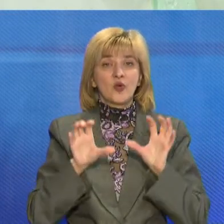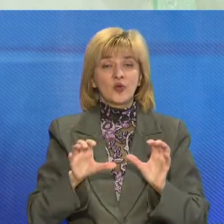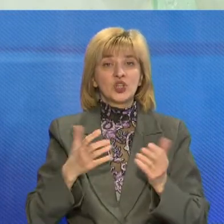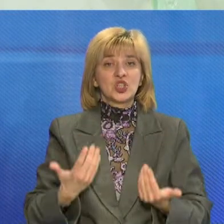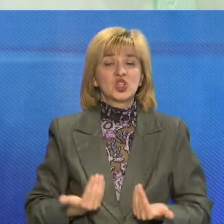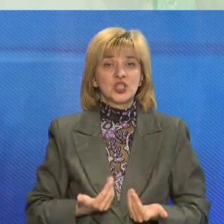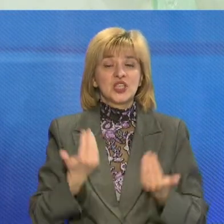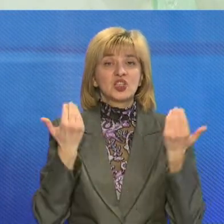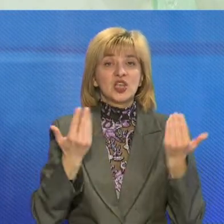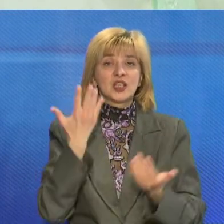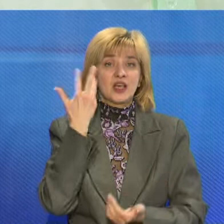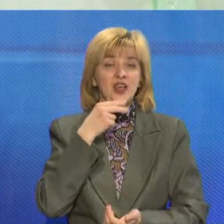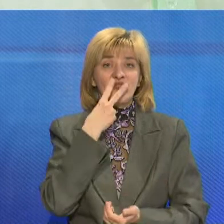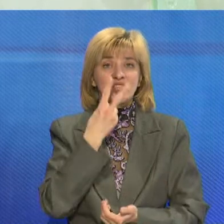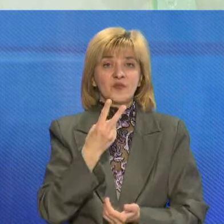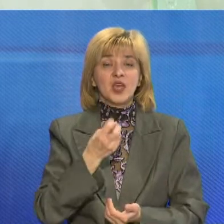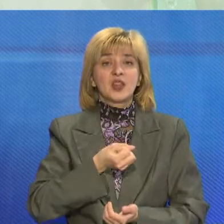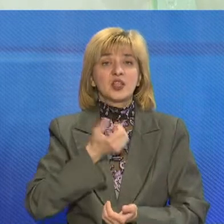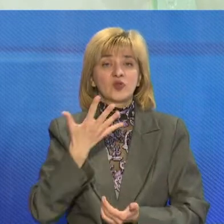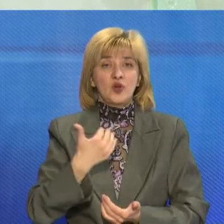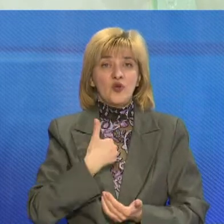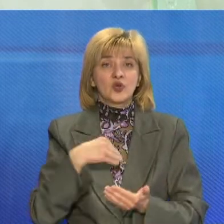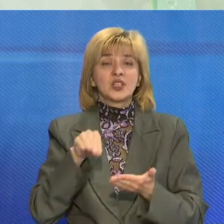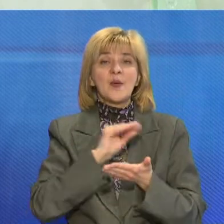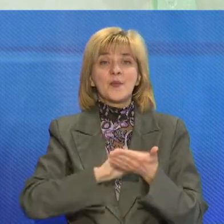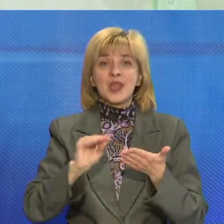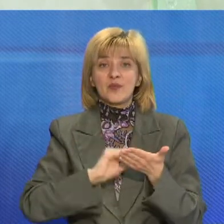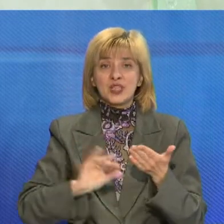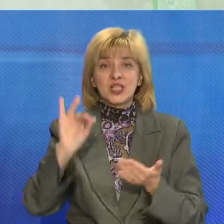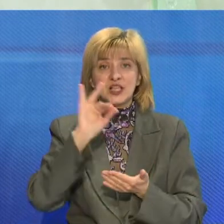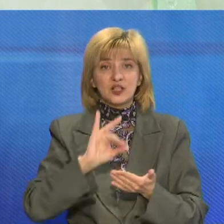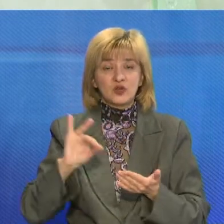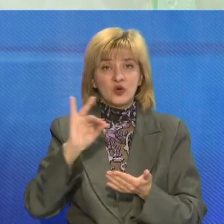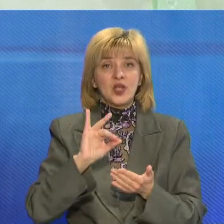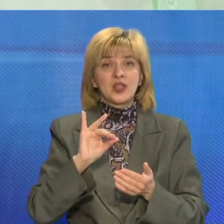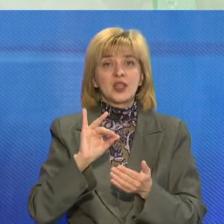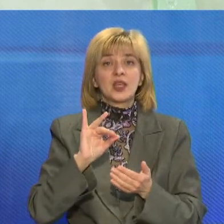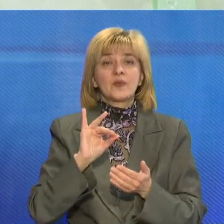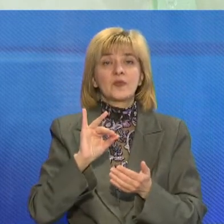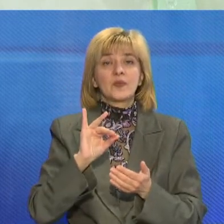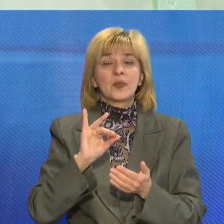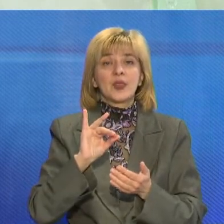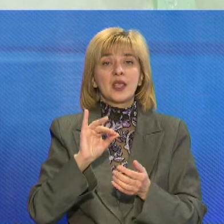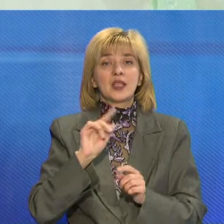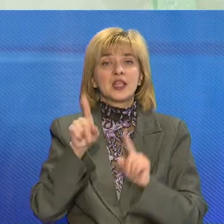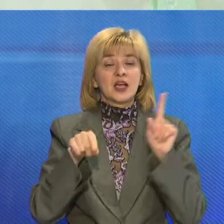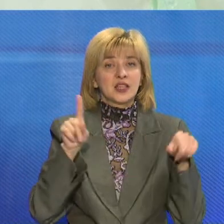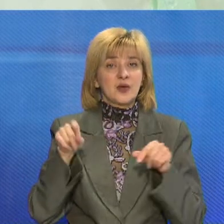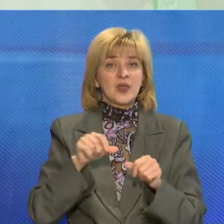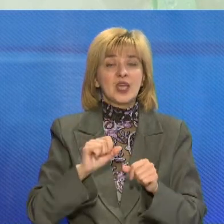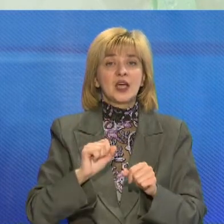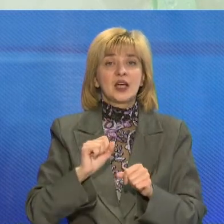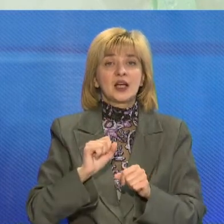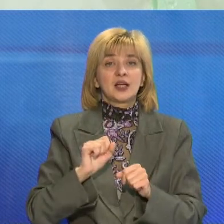когда мы видим, насколько хочется переписаться историей некоторыми западными политиками и государственными